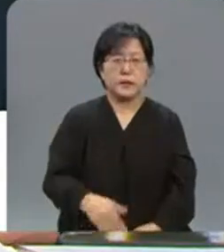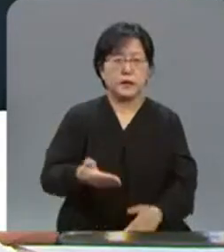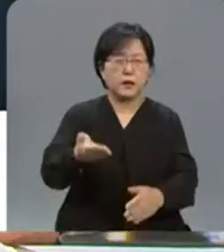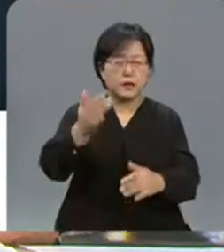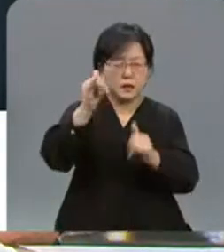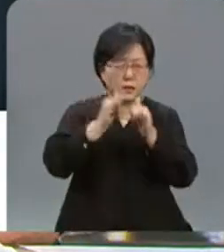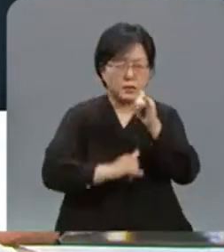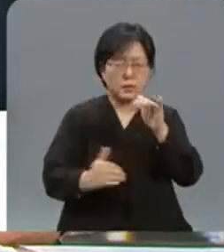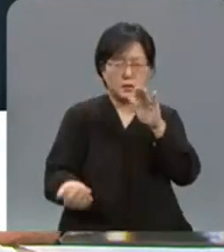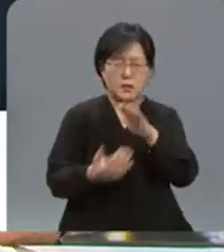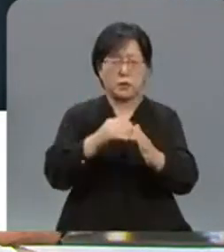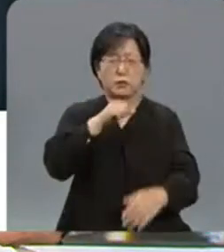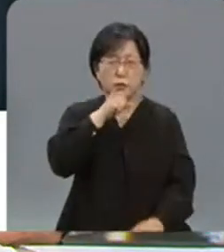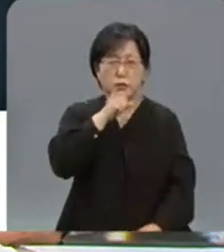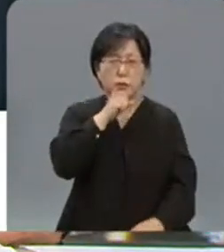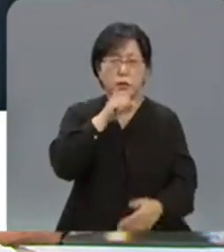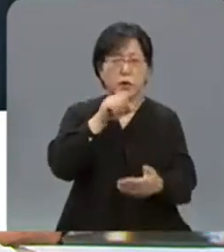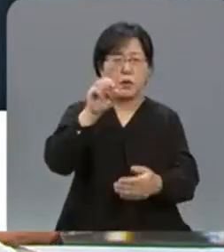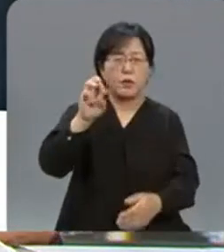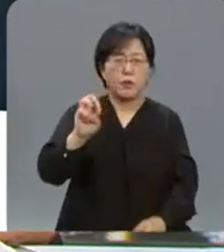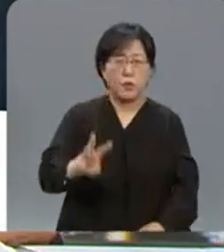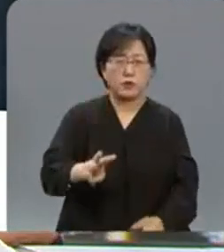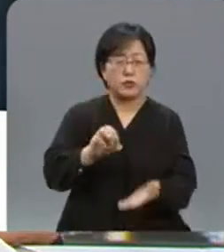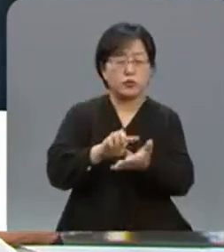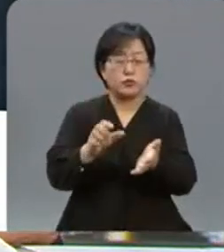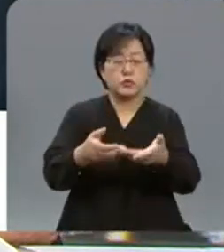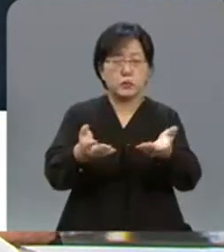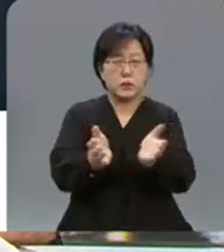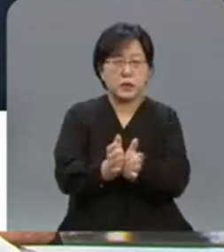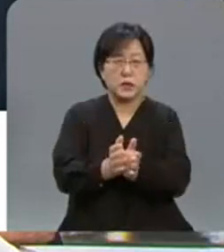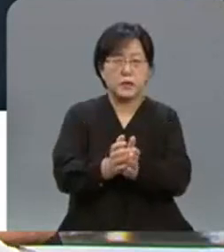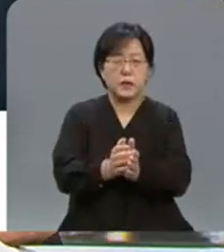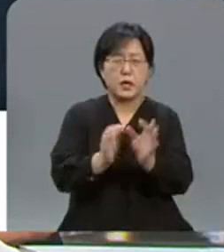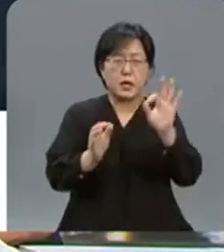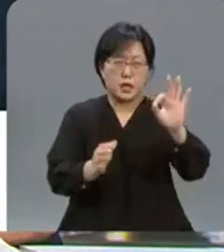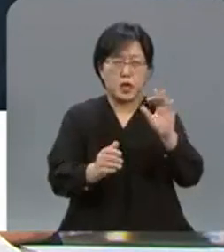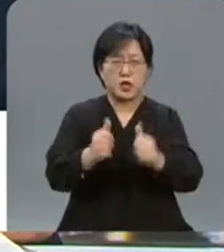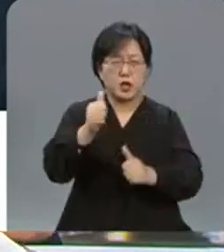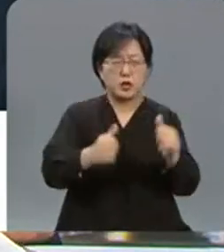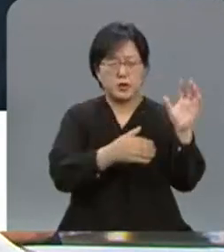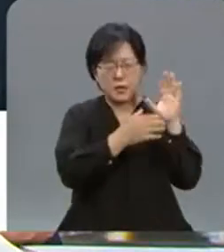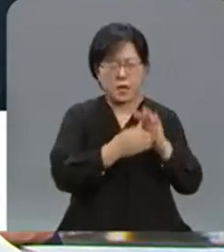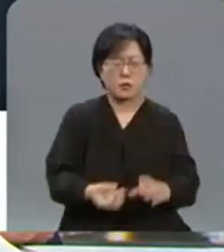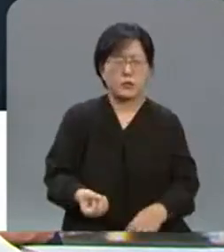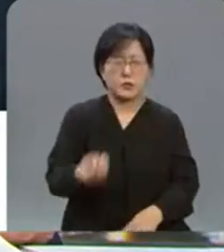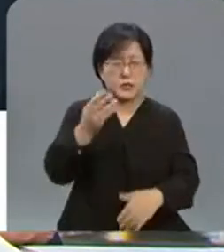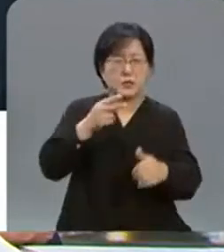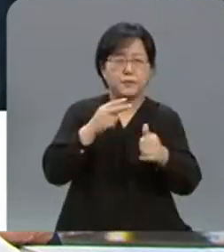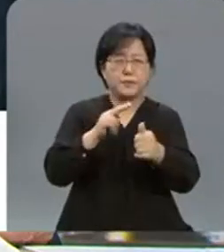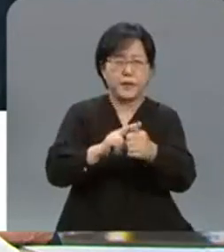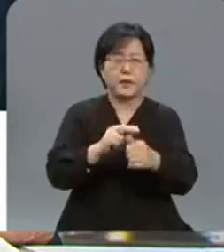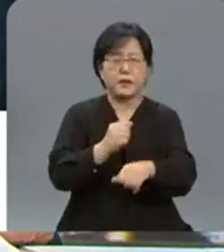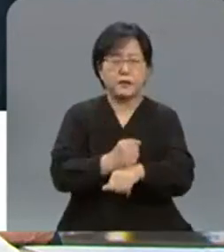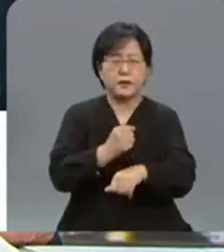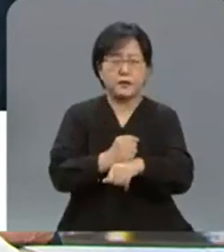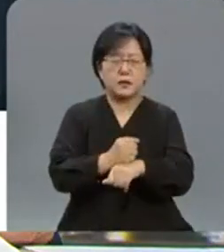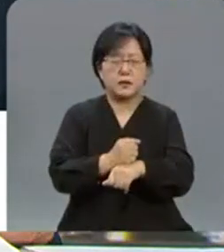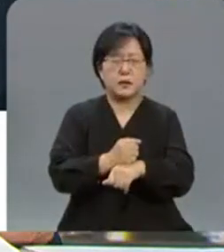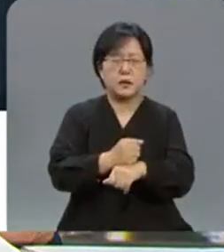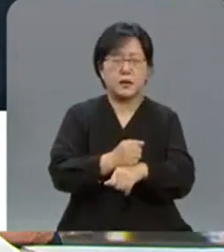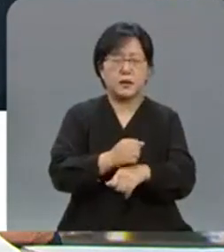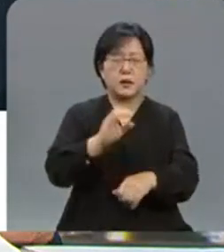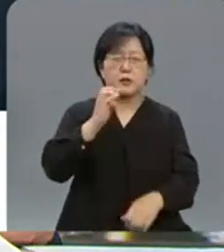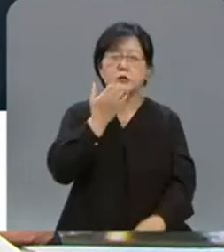역대 최고 성적을 거두고 있는 프로축구 광주FC가 이번 주말에 10경기 연속 무패 행진에 도전합니다. 상대는